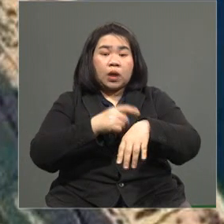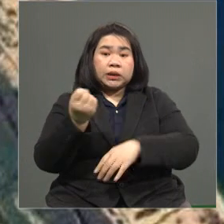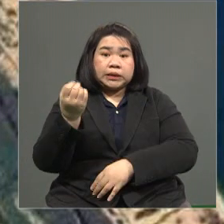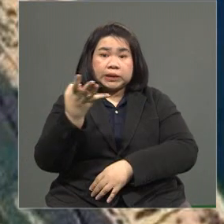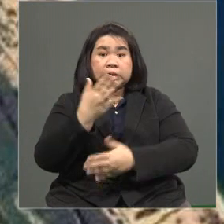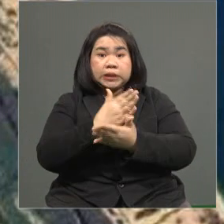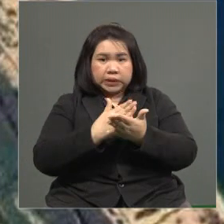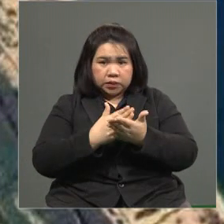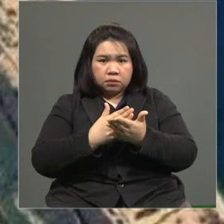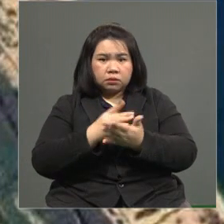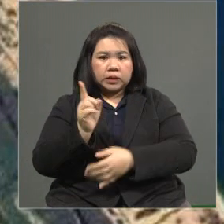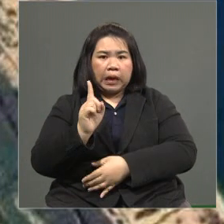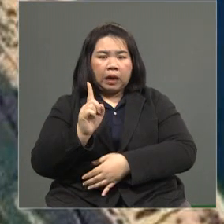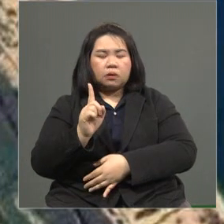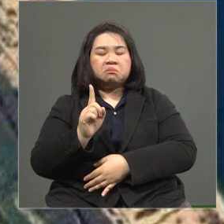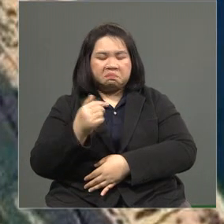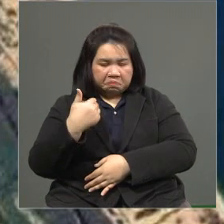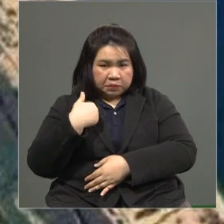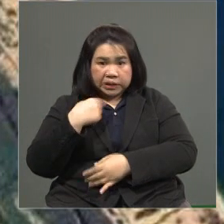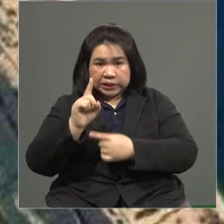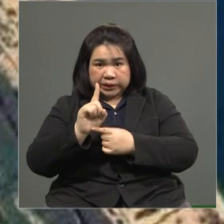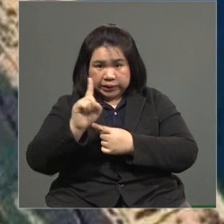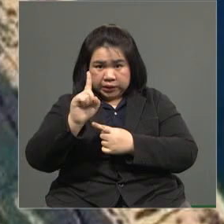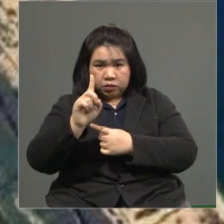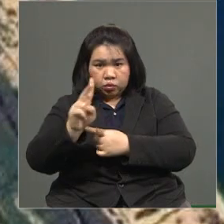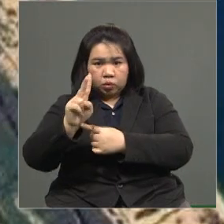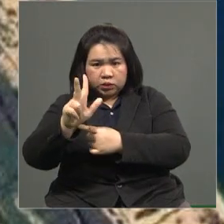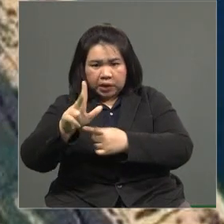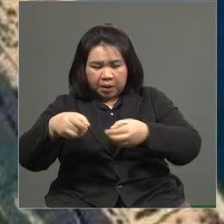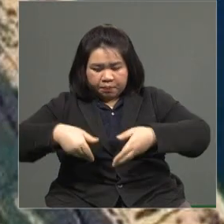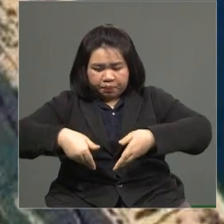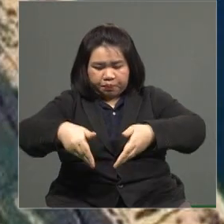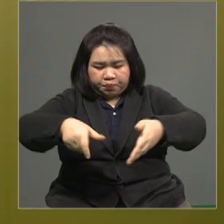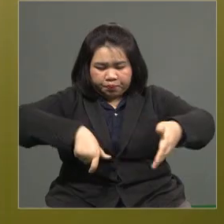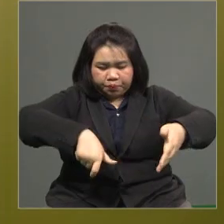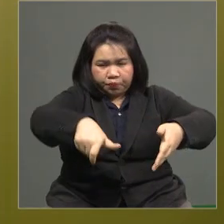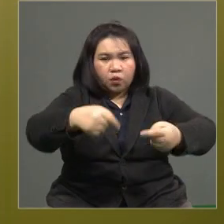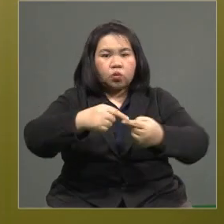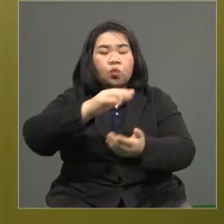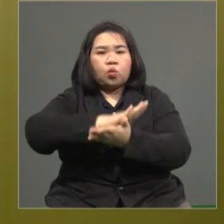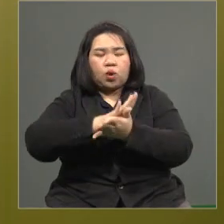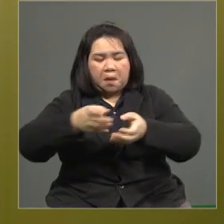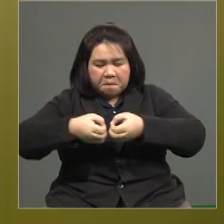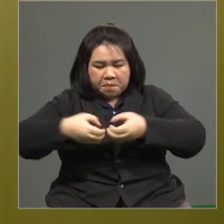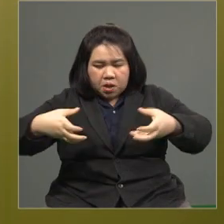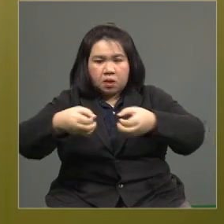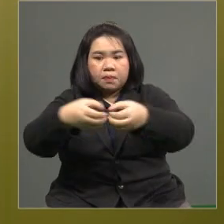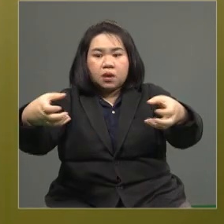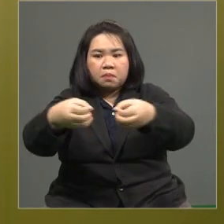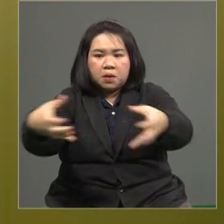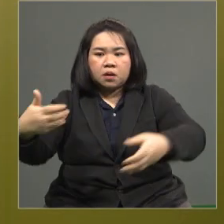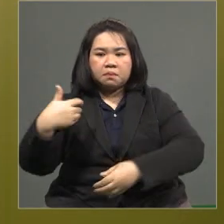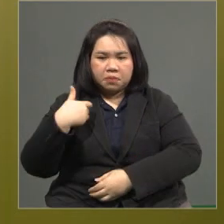4:30นนะครับได้เกิดระเบิดลูกที่ 1-3บริเวณเกาะกลางถนนหน้าโรงเรียนบ้านูทูวอ